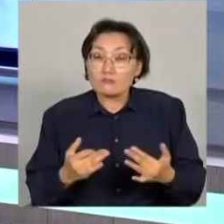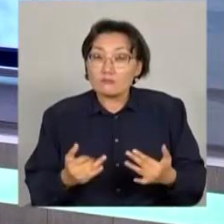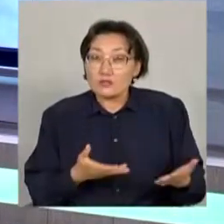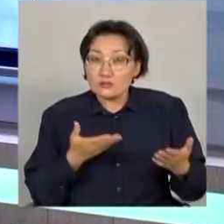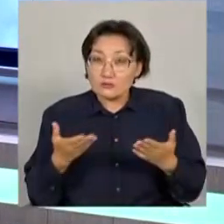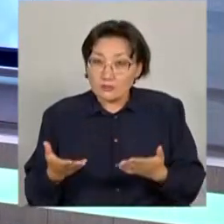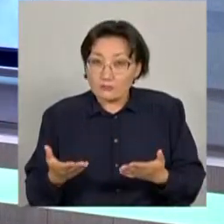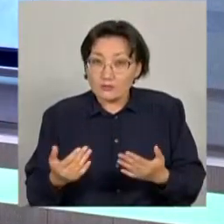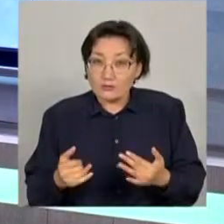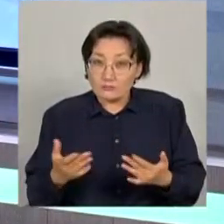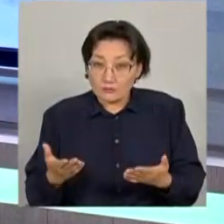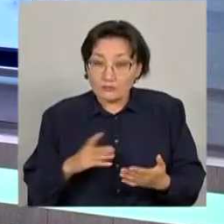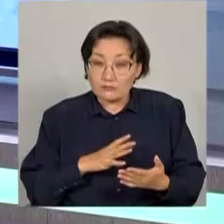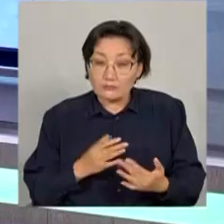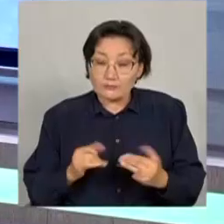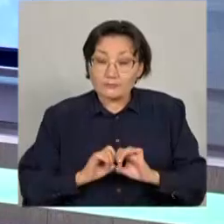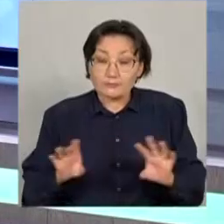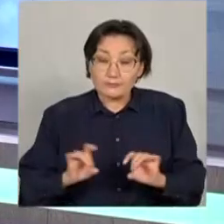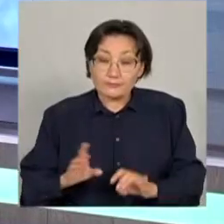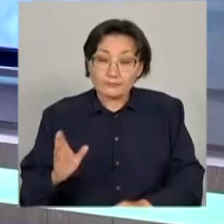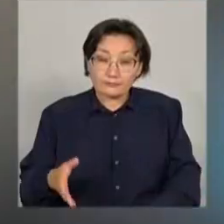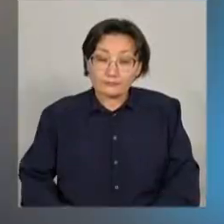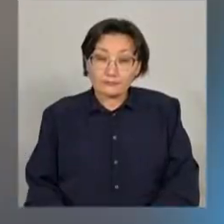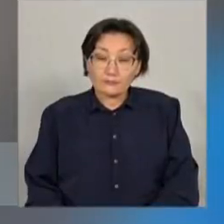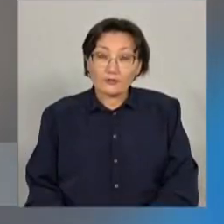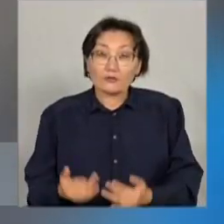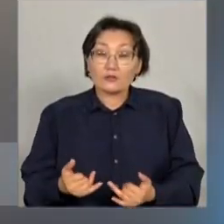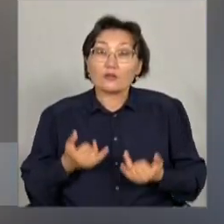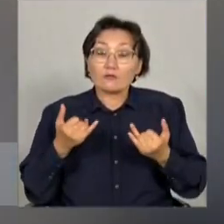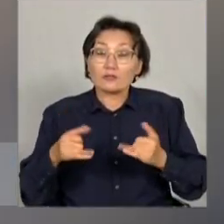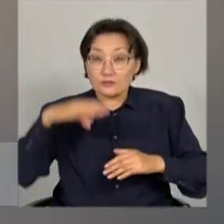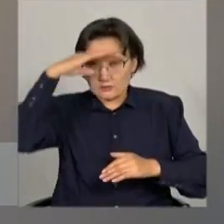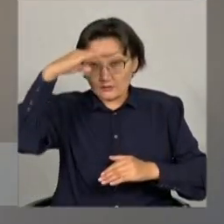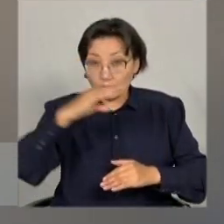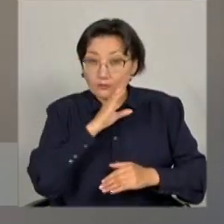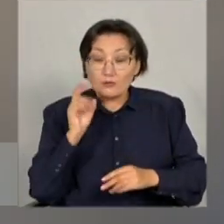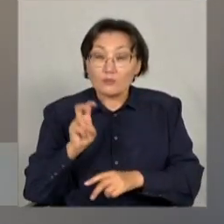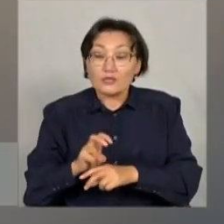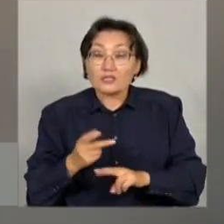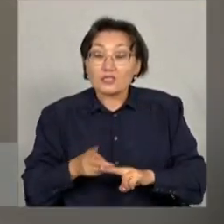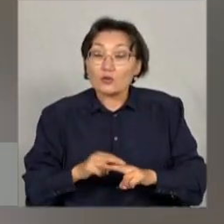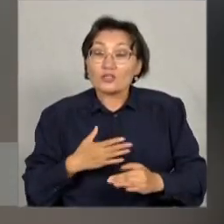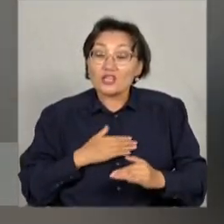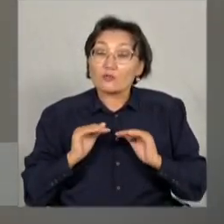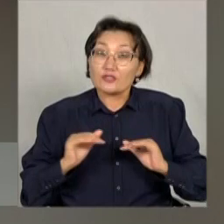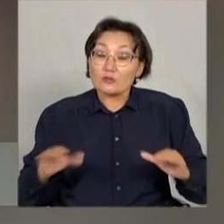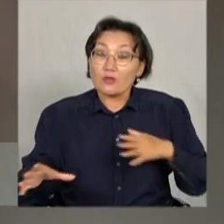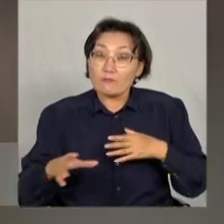мән-жайын Әлібек Шынтемір анықтап келді. Вот, уважаемые родители, это посетители, которые с нашими детьми.